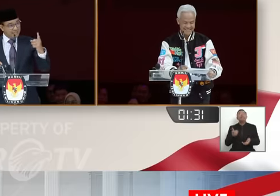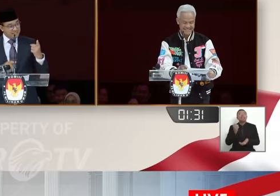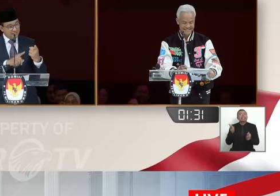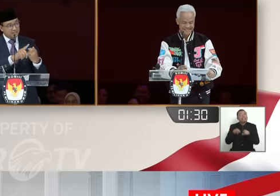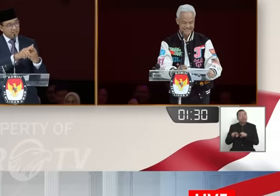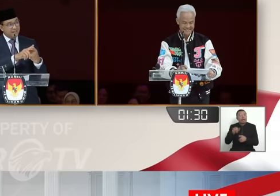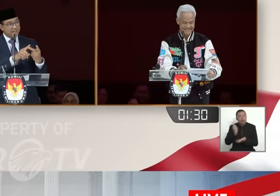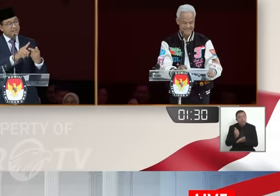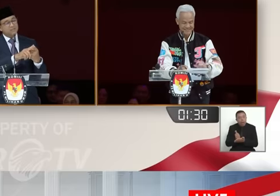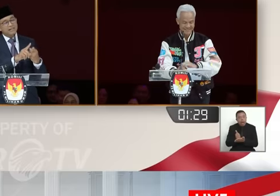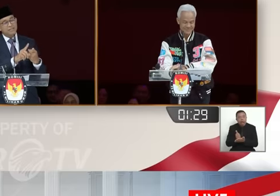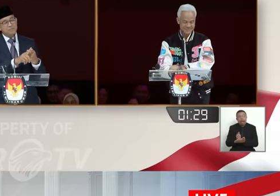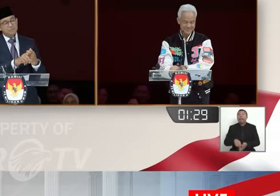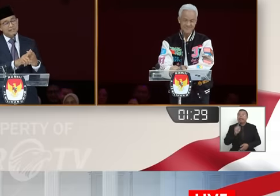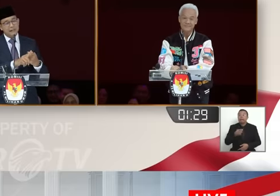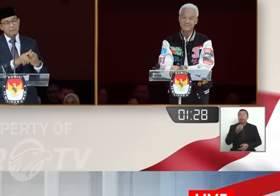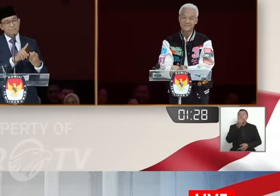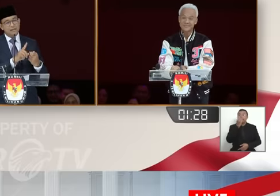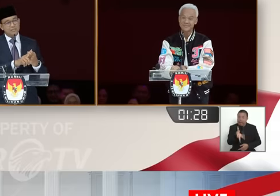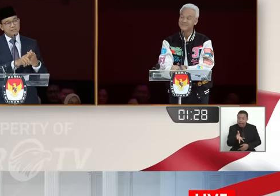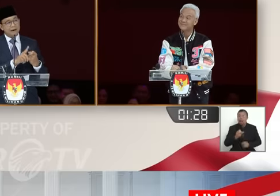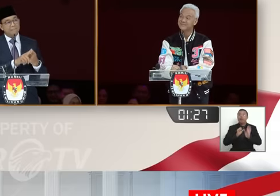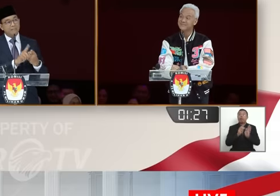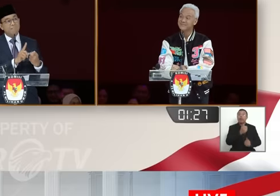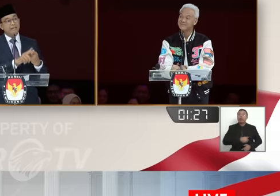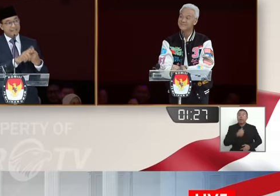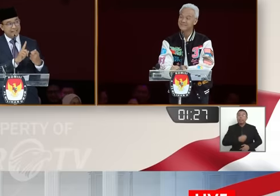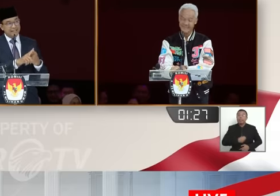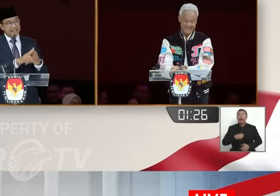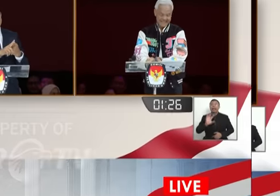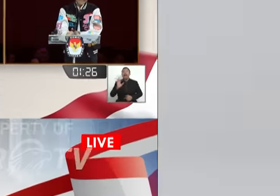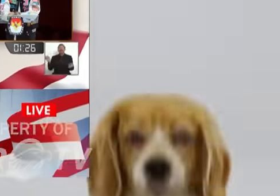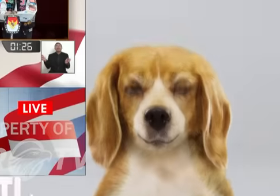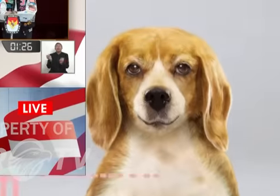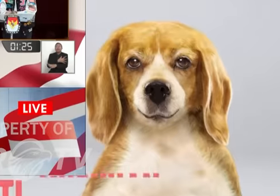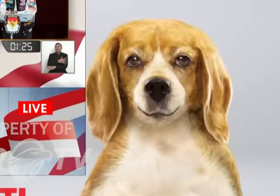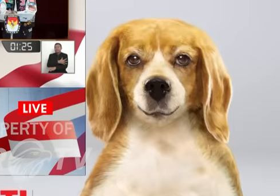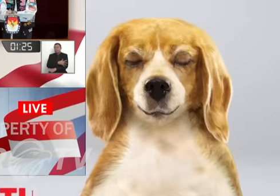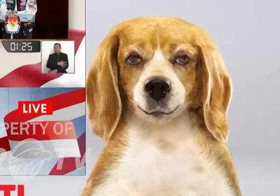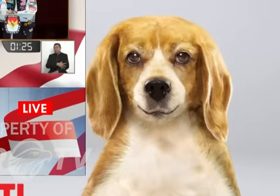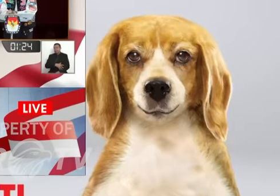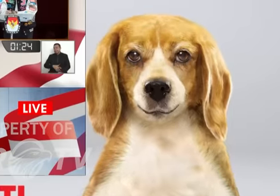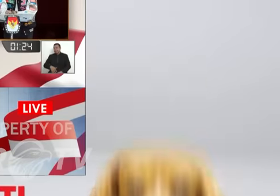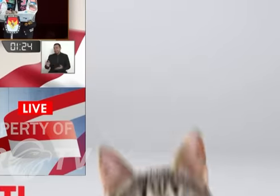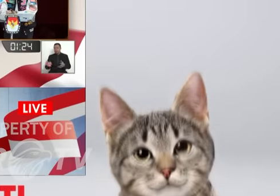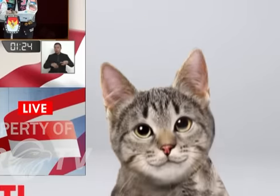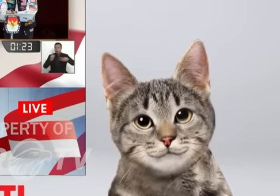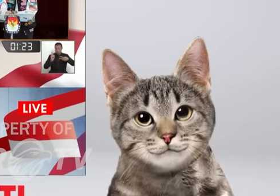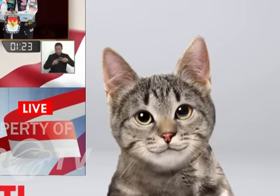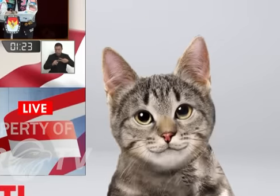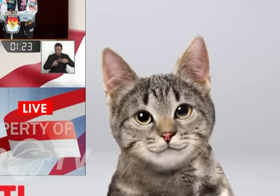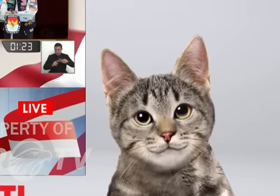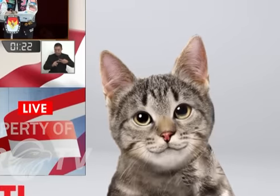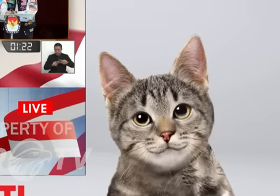24 2009 201429 Itu netral tidak masuk tim apapun